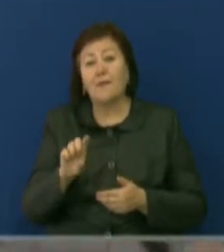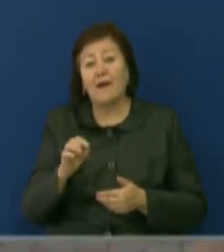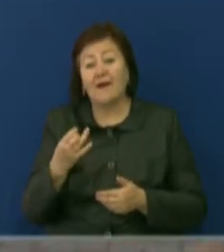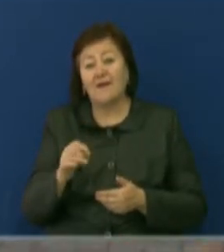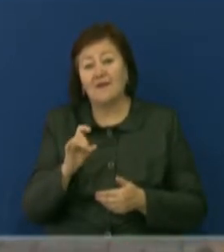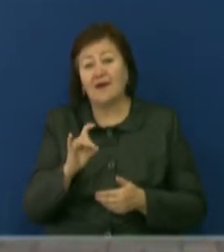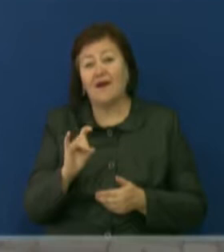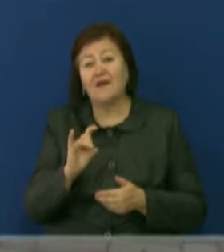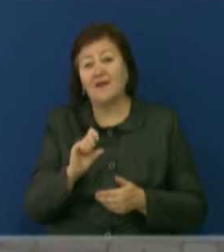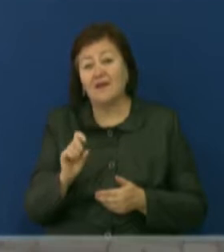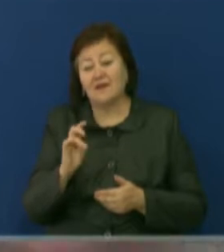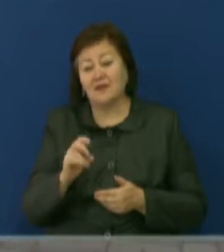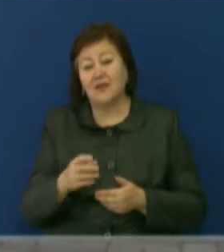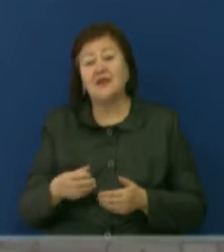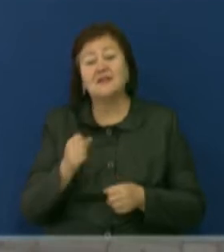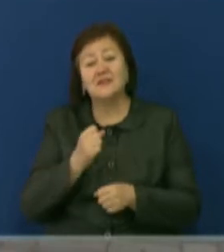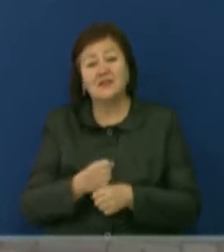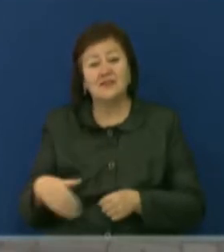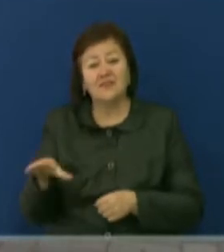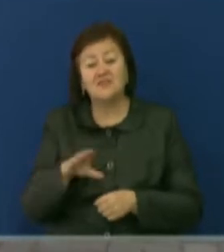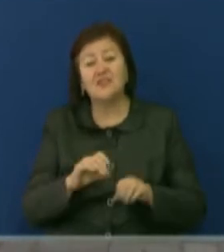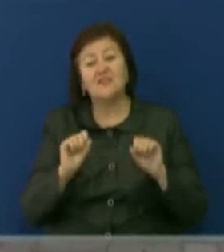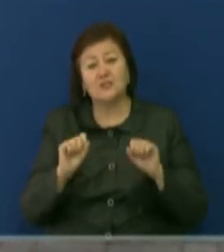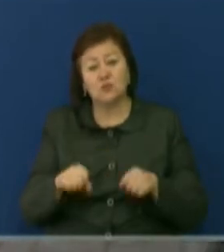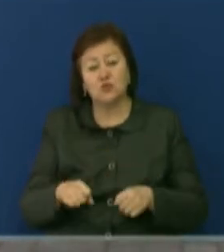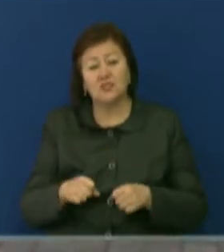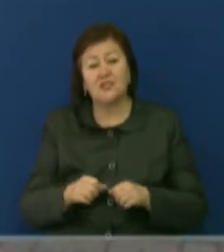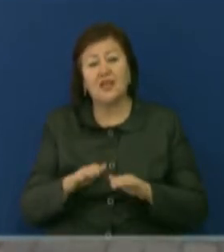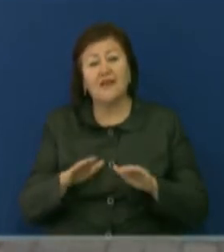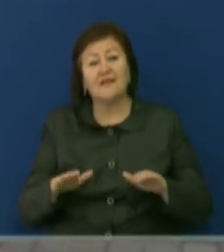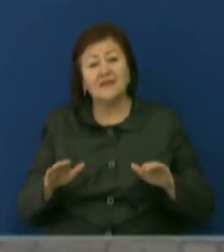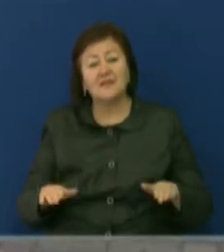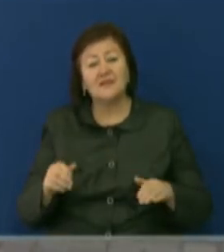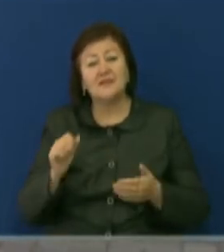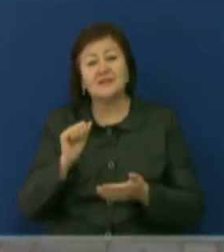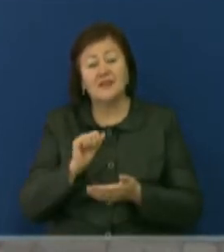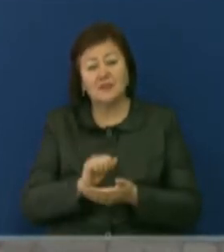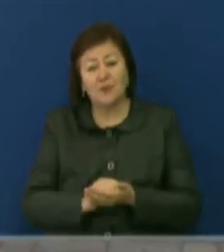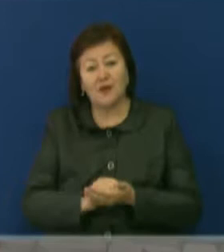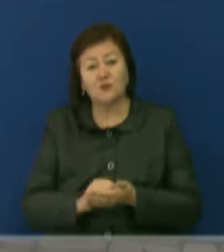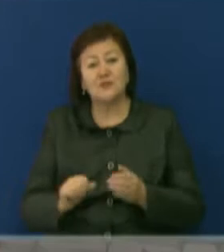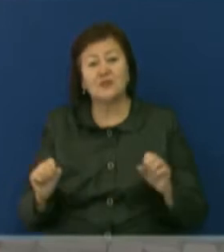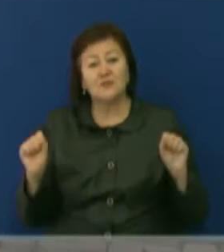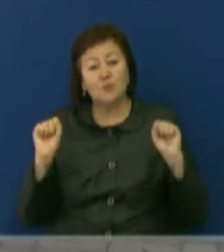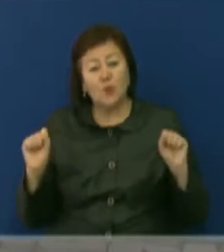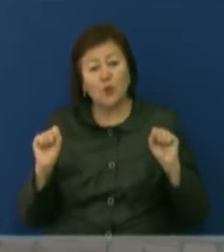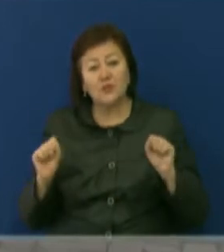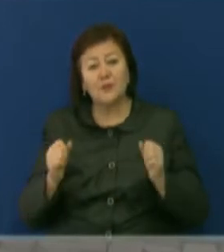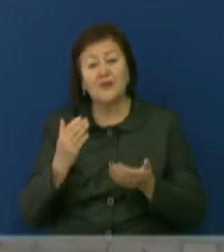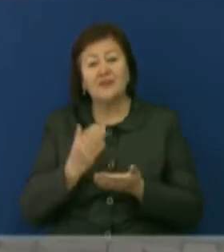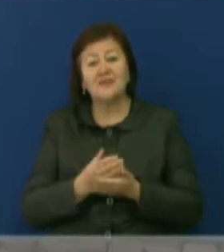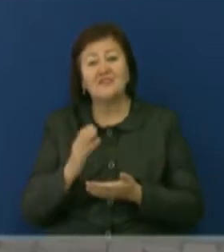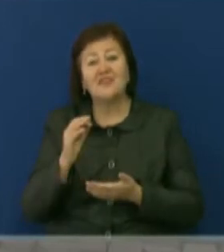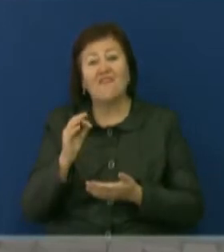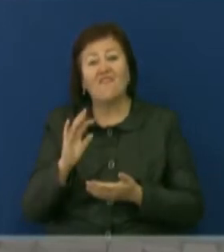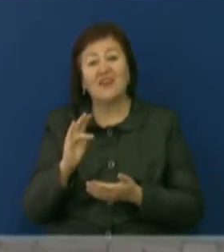өте барлық жағдай жасалған. Спортпен де шұғылдануға болады. Балаларымыз жаңағы ролик великтерін тебеді. Фонтан да бір